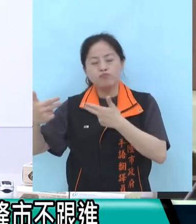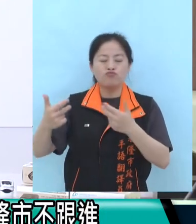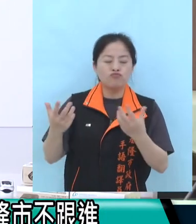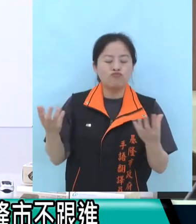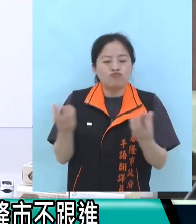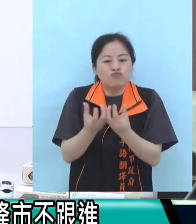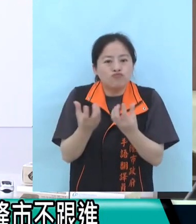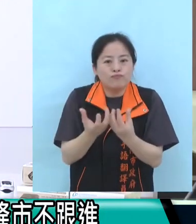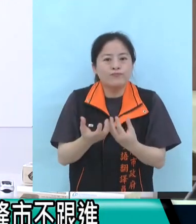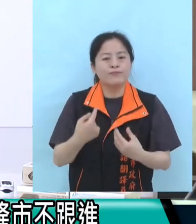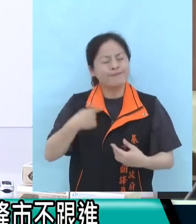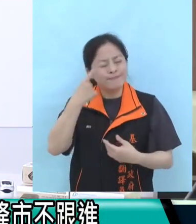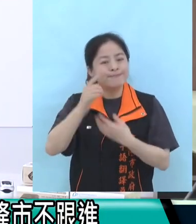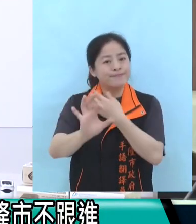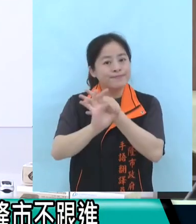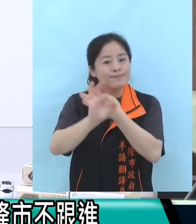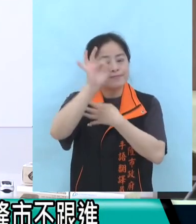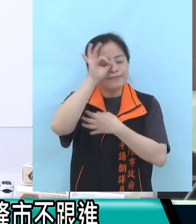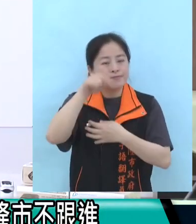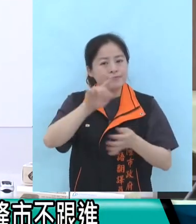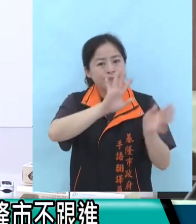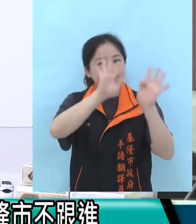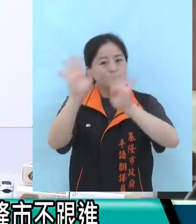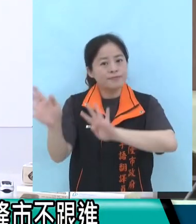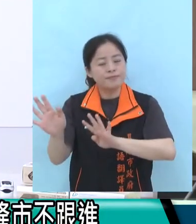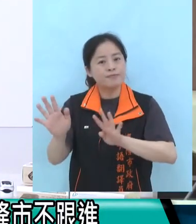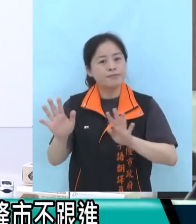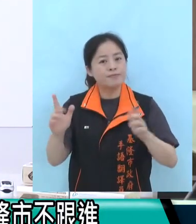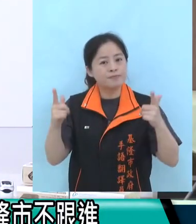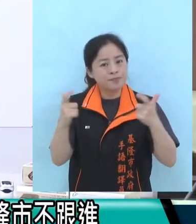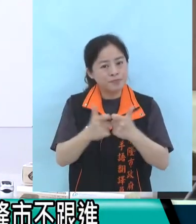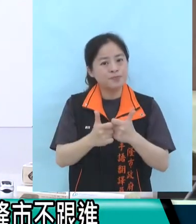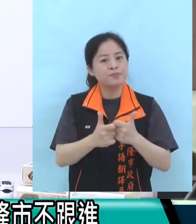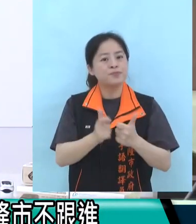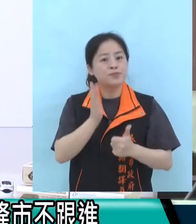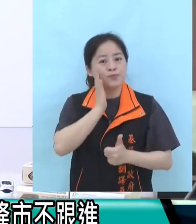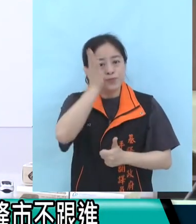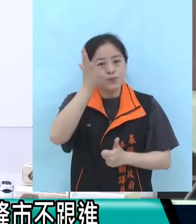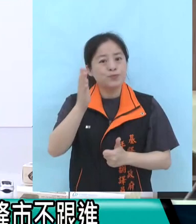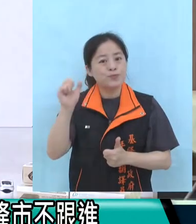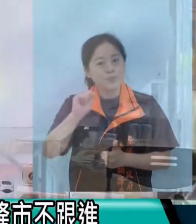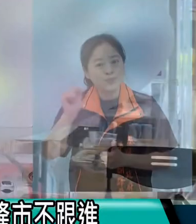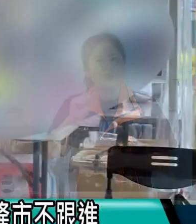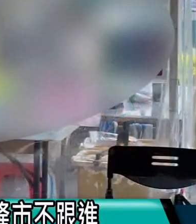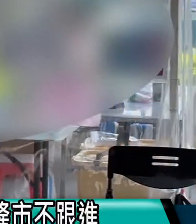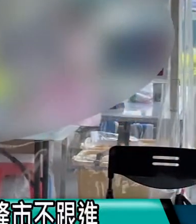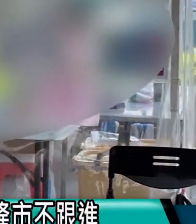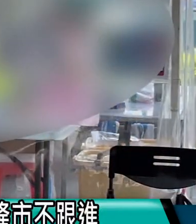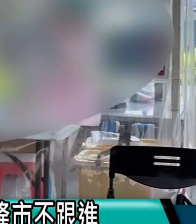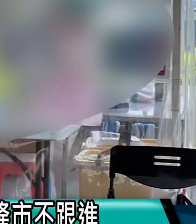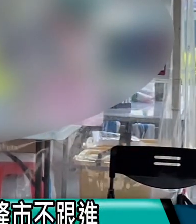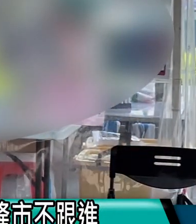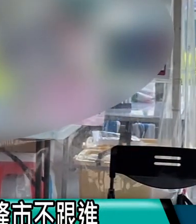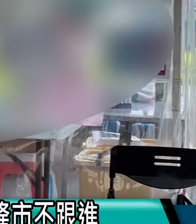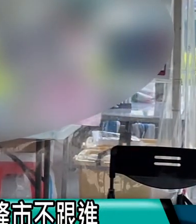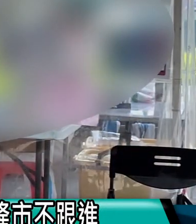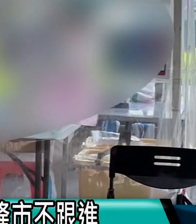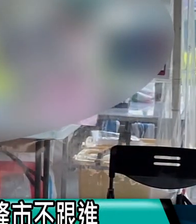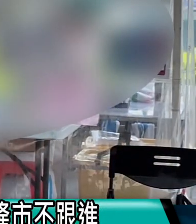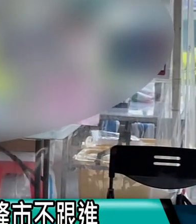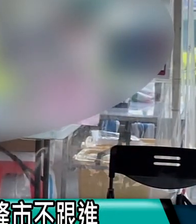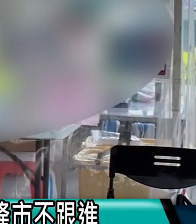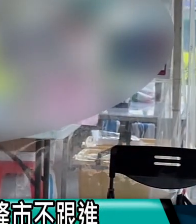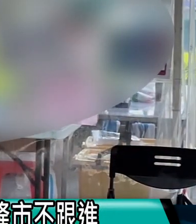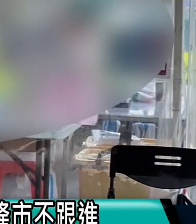们来尝试看看说这样子的一个模式到底有没有办法实际的一个运作。 那林佑昌强调，全国疫情尚